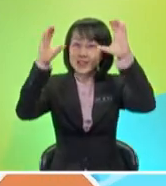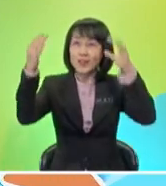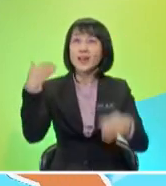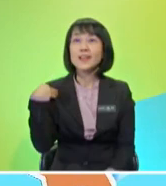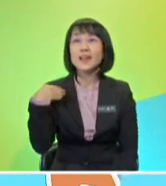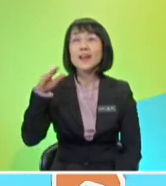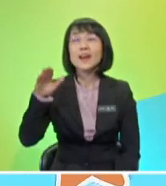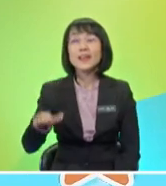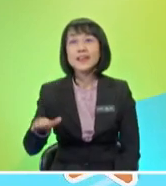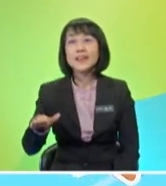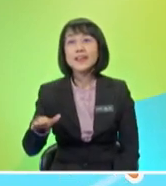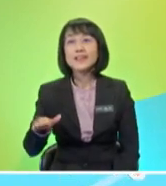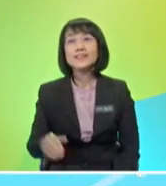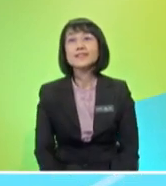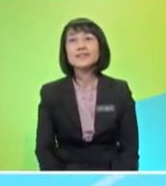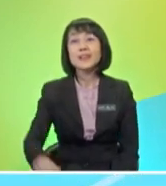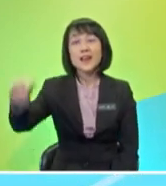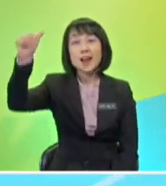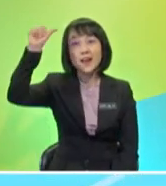adik Muhammad Hafi.